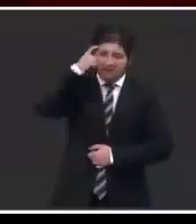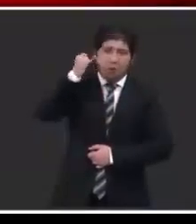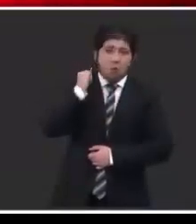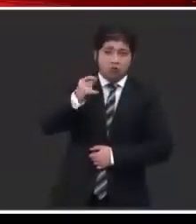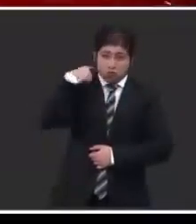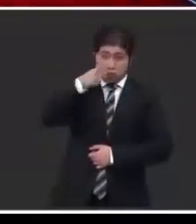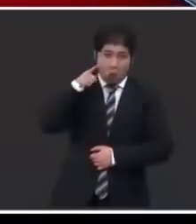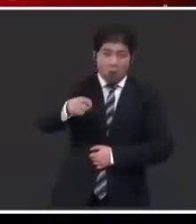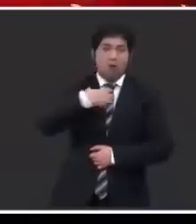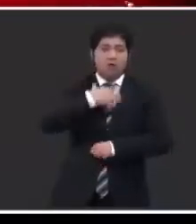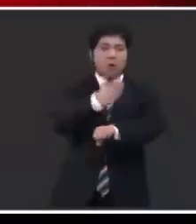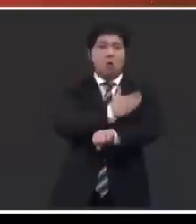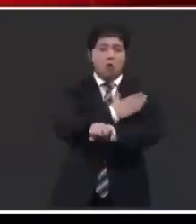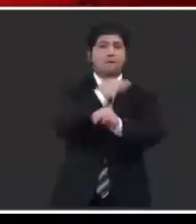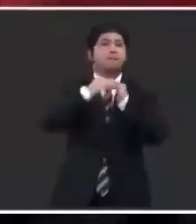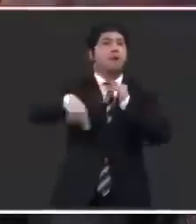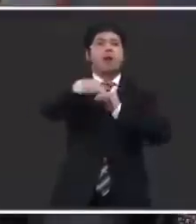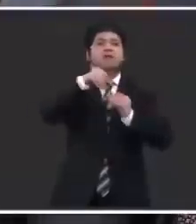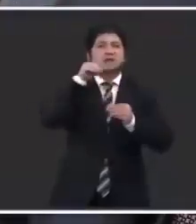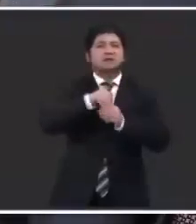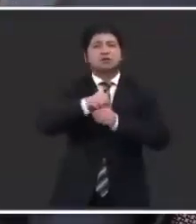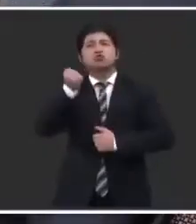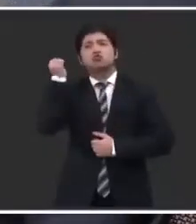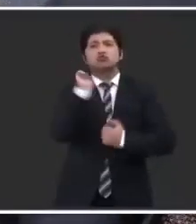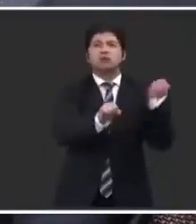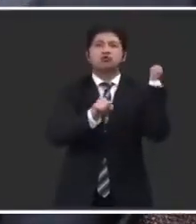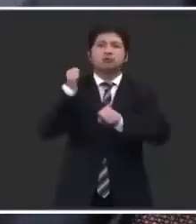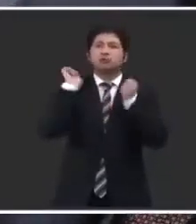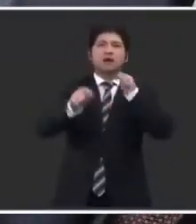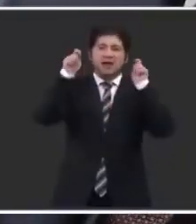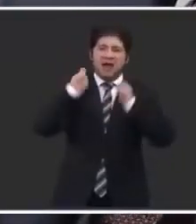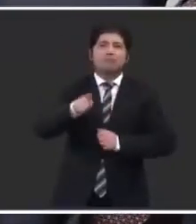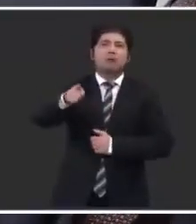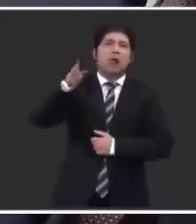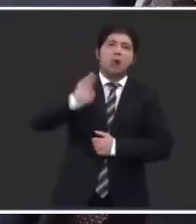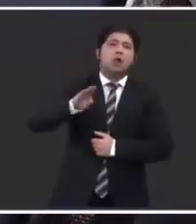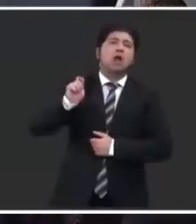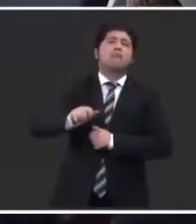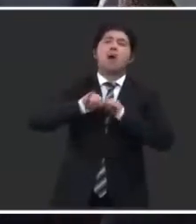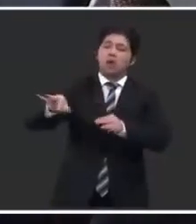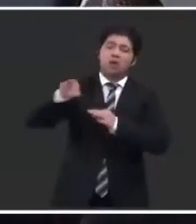yüzünden kendi ülkesine ve milletine düşmanlık edecek seviyeye düşürmesin